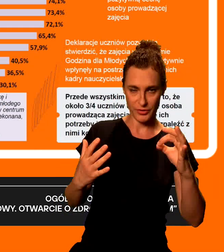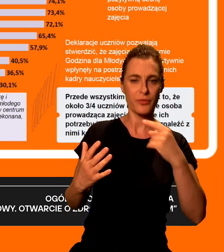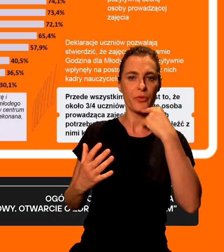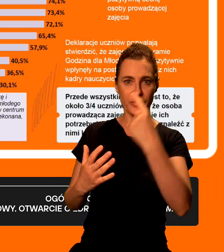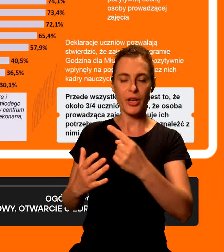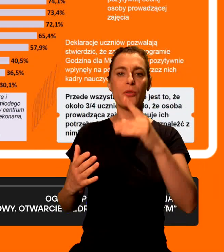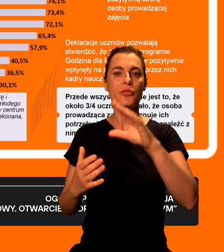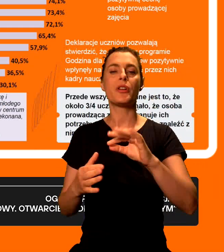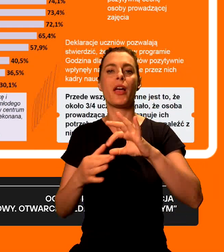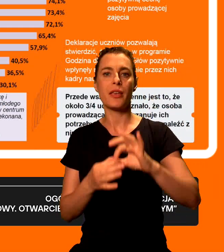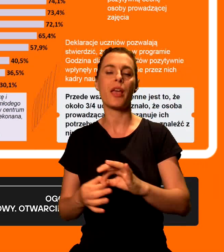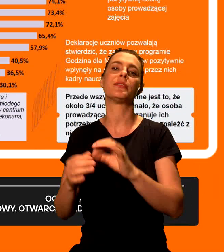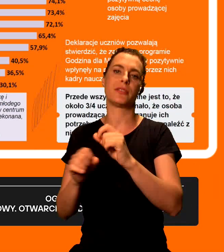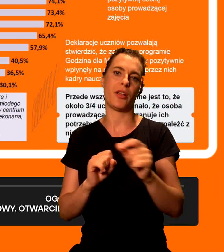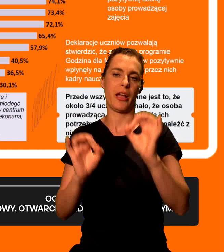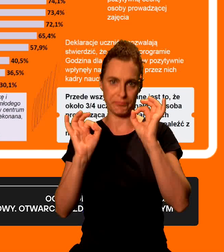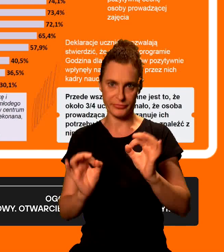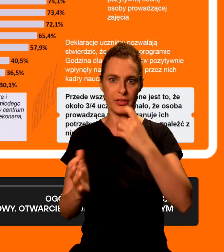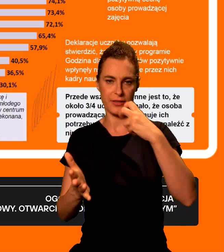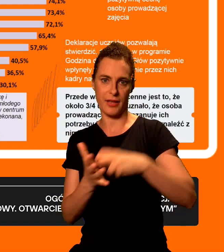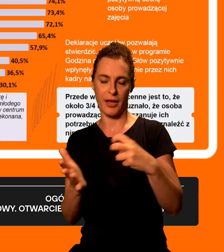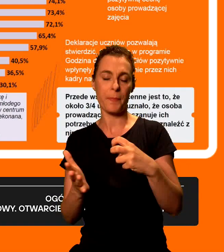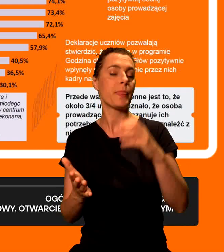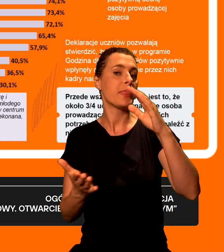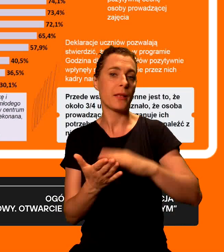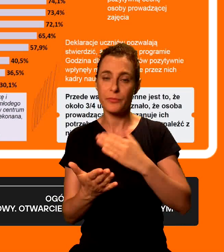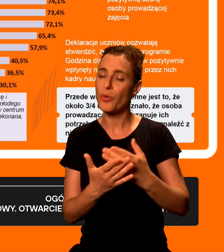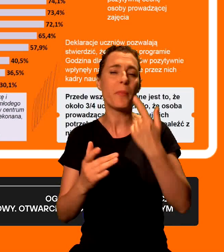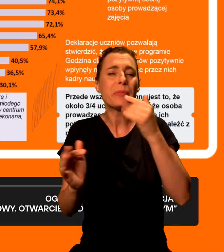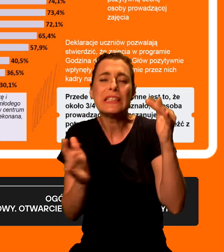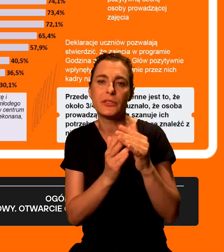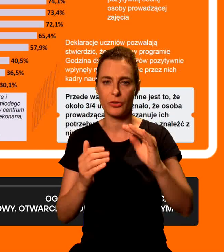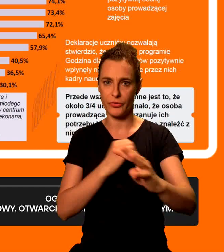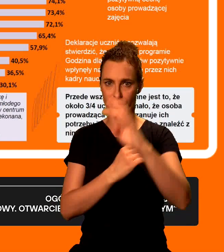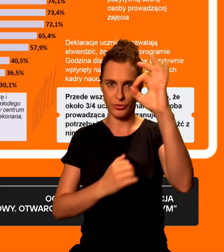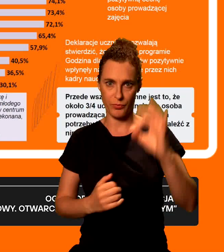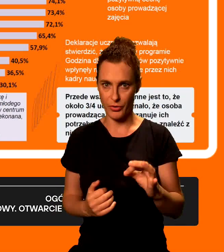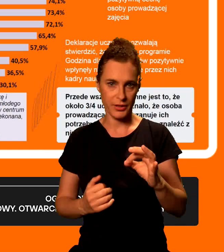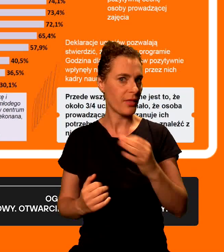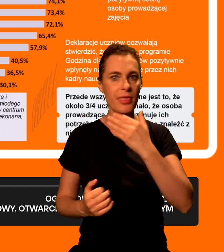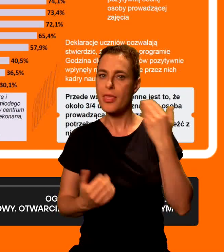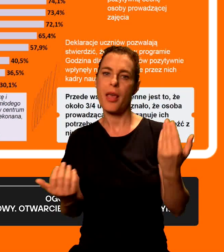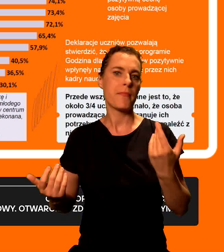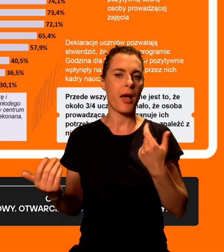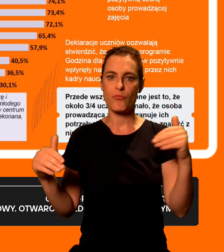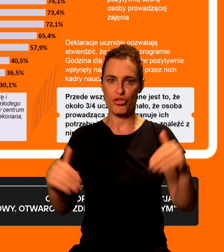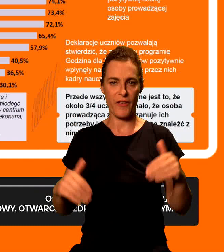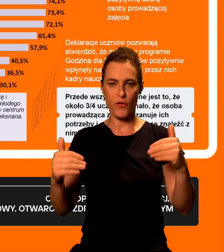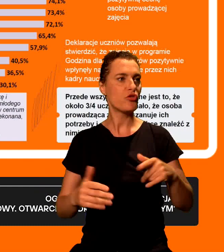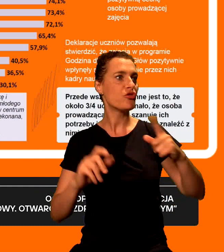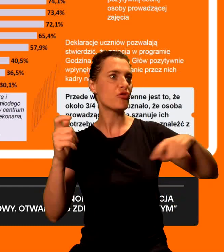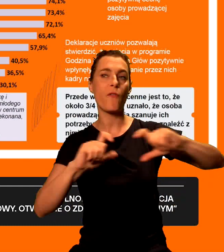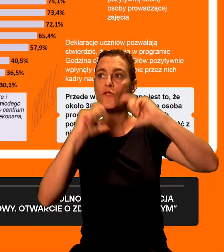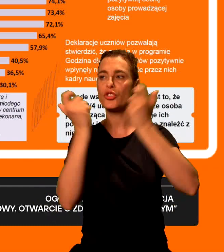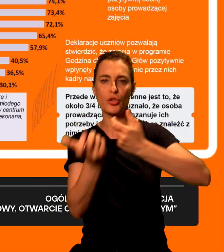prowadzącej zajęcia. Czyli można powiedzieć tak, prawie 90% nie było w stanie odrzucić